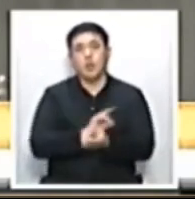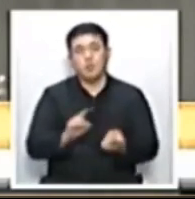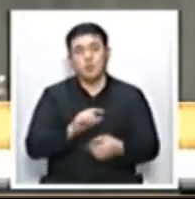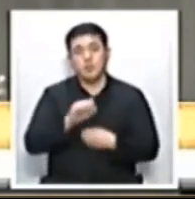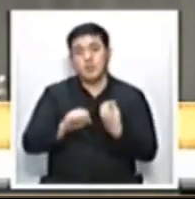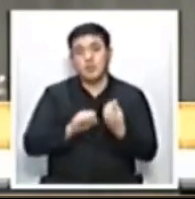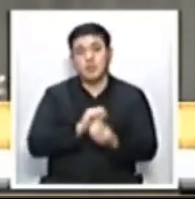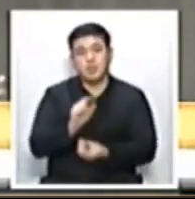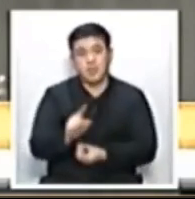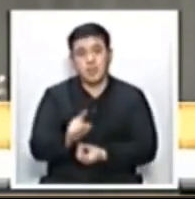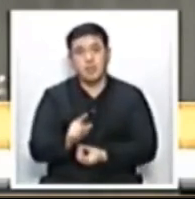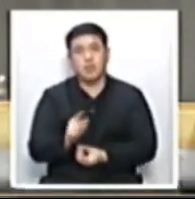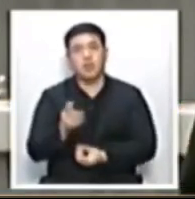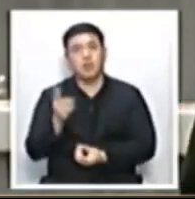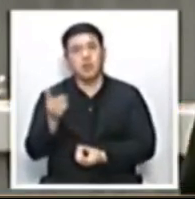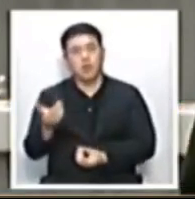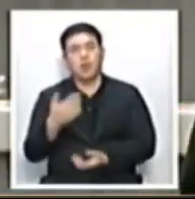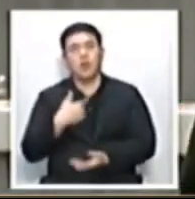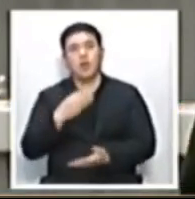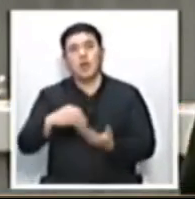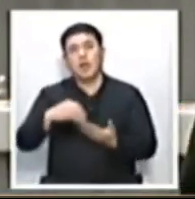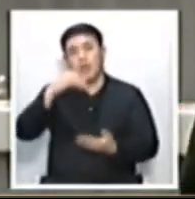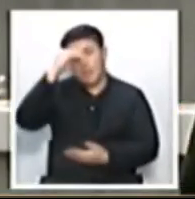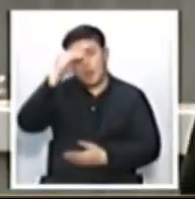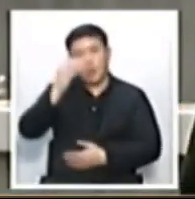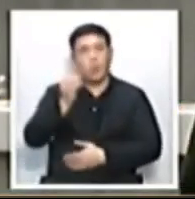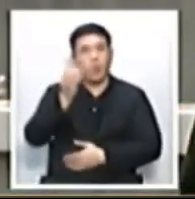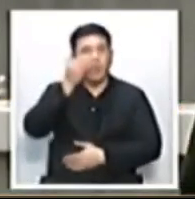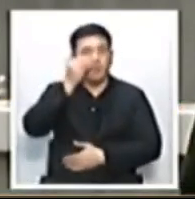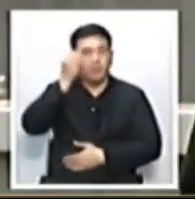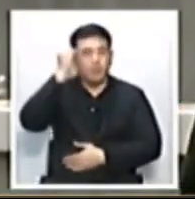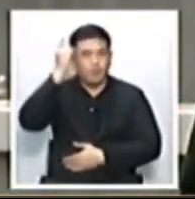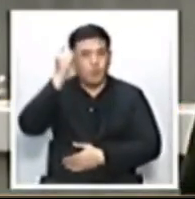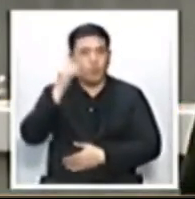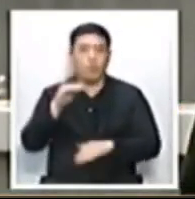ฐกิจนั่นคือการให้การศึกษาและการลดความเหลื่อมล้ำค่ะขอบคุณท่านประธานค่ะ